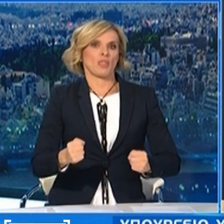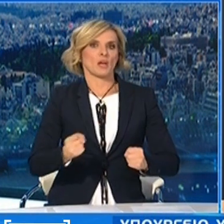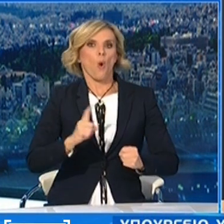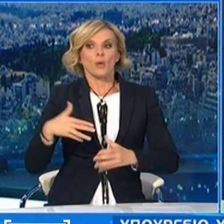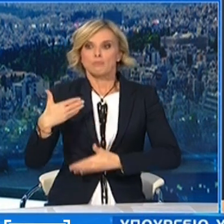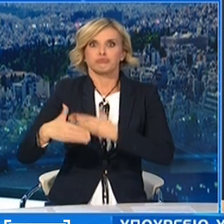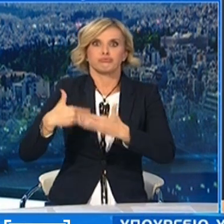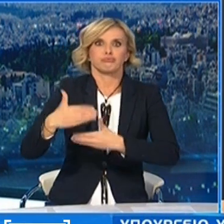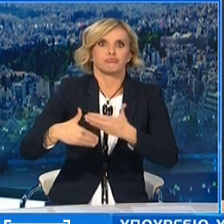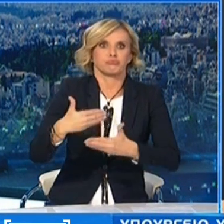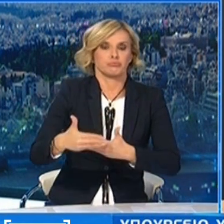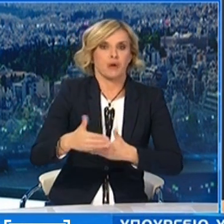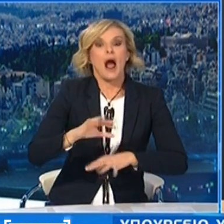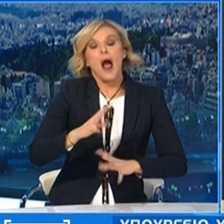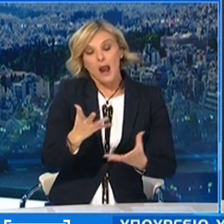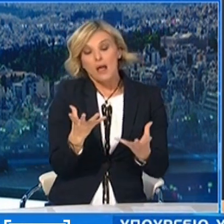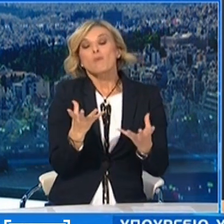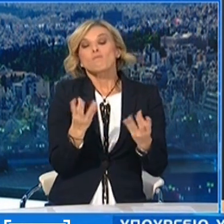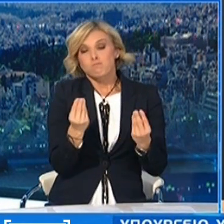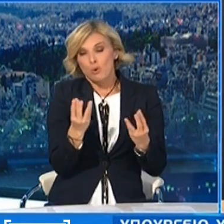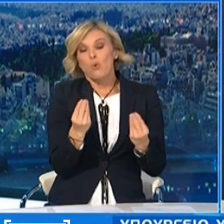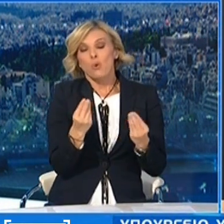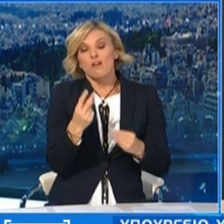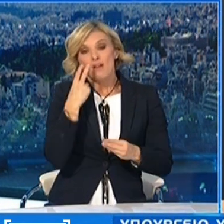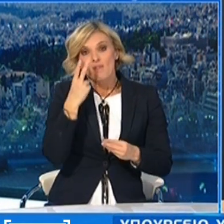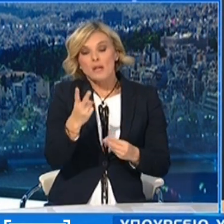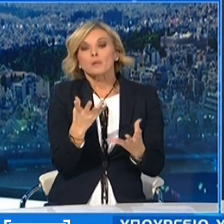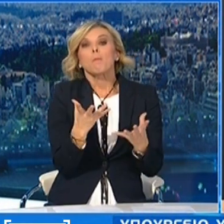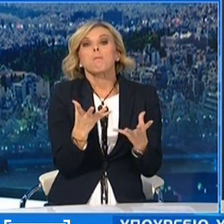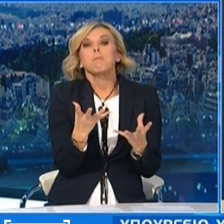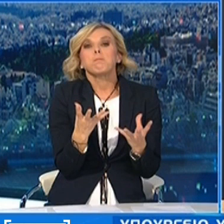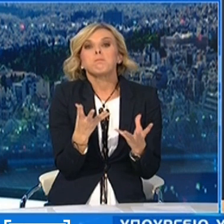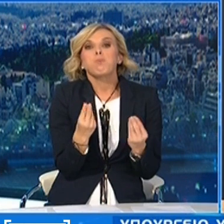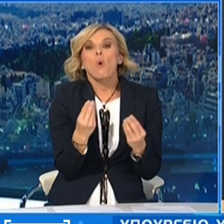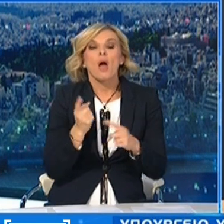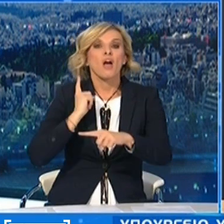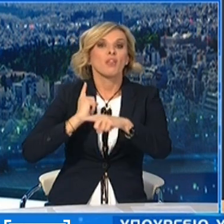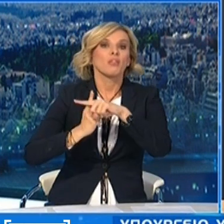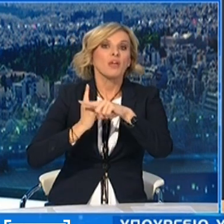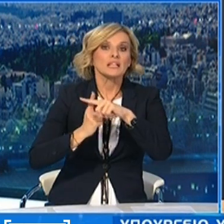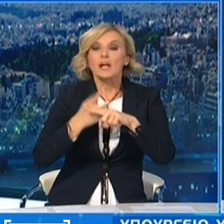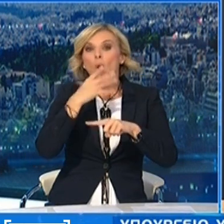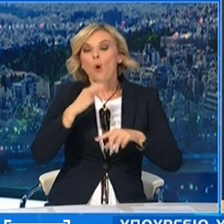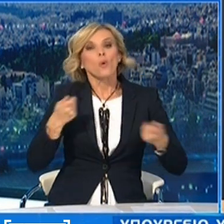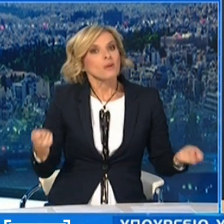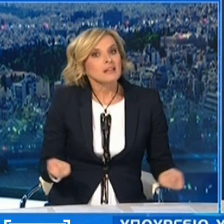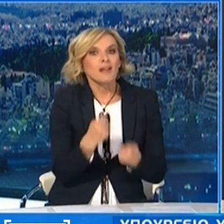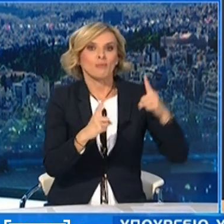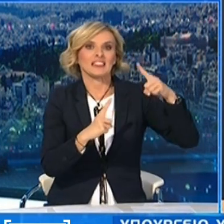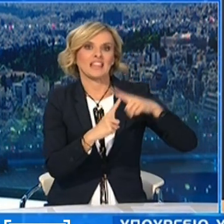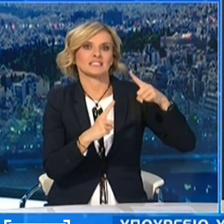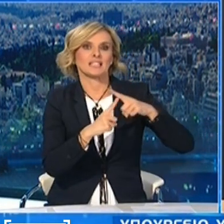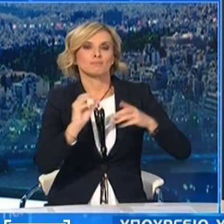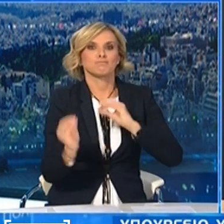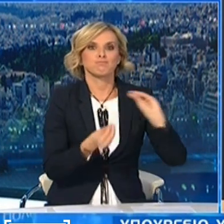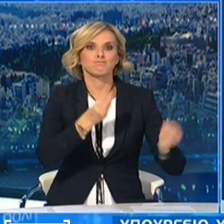κάθε περίπτωση όμως, λόγω του όγκου της ποσότητας δηλαδή των ενεργών κρουσμάτων και